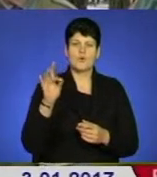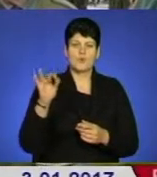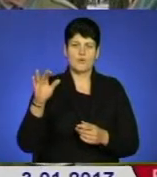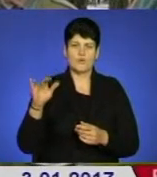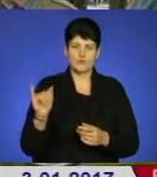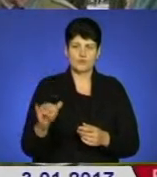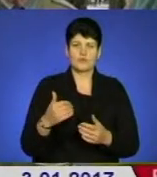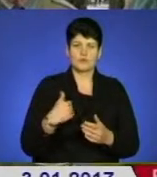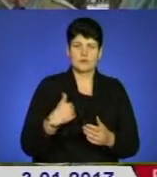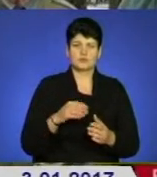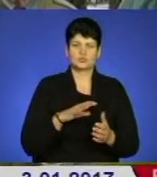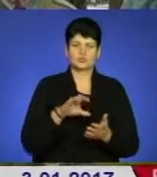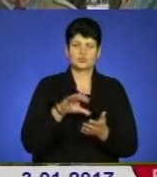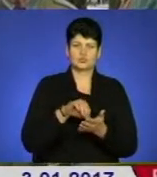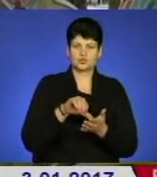бути в Мюнхені. Ми